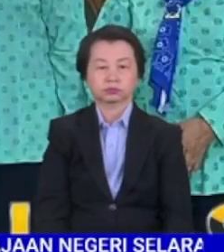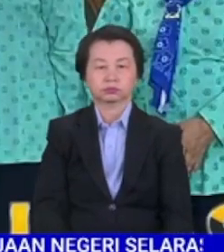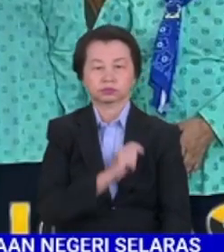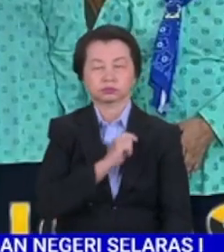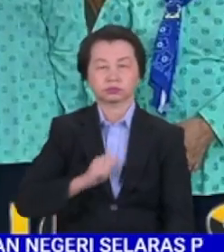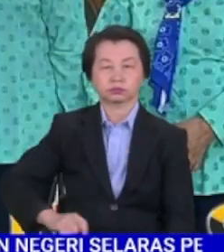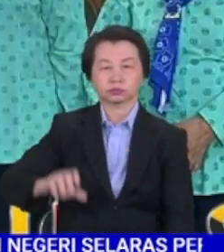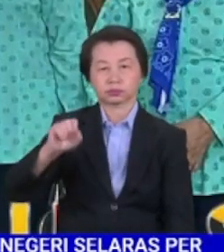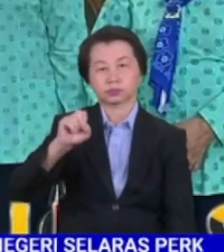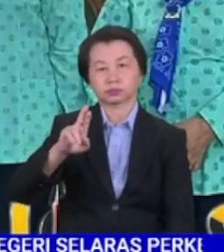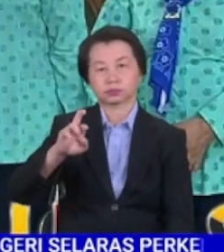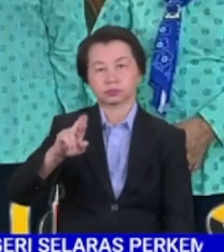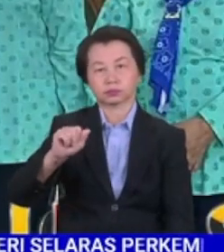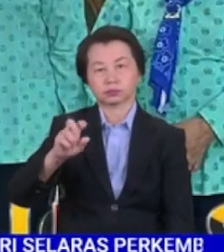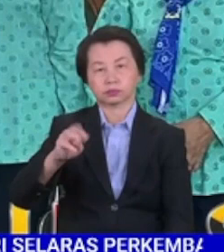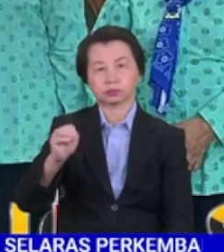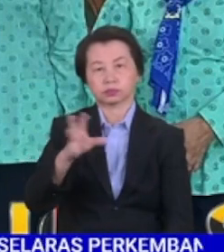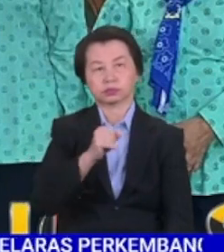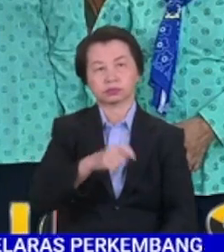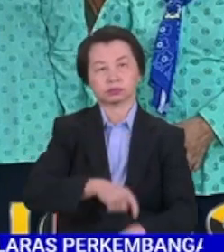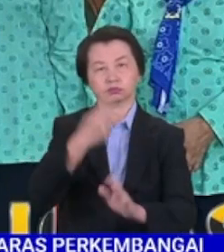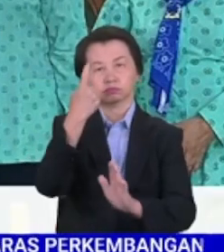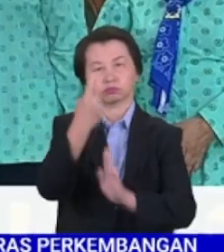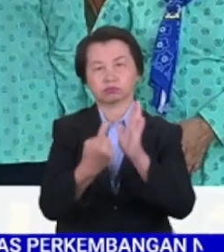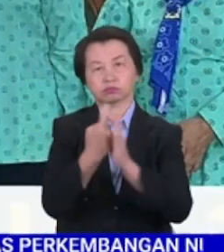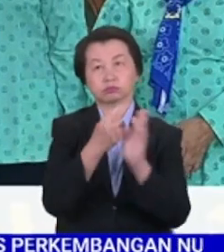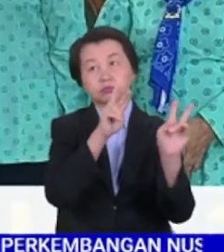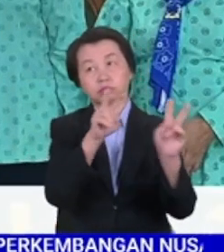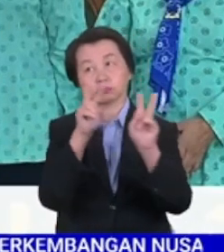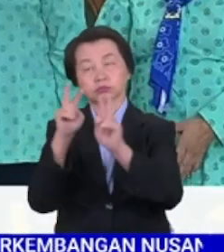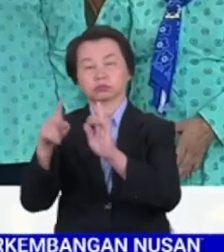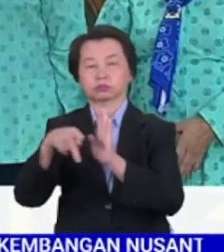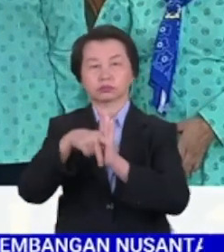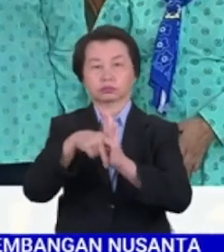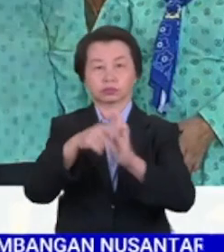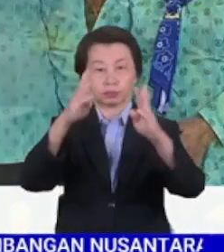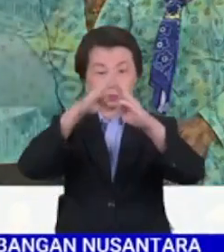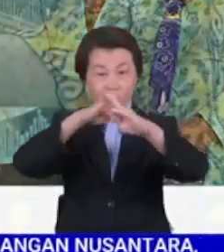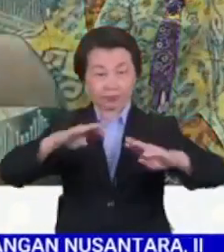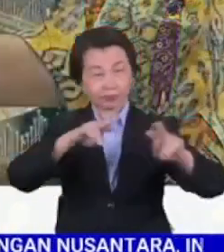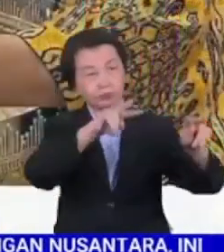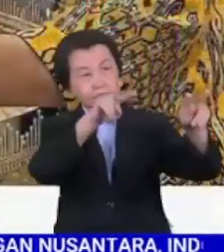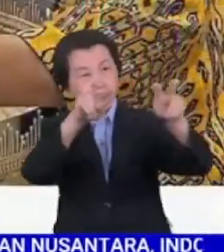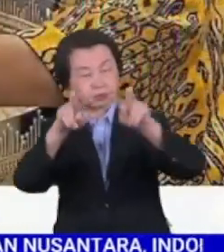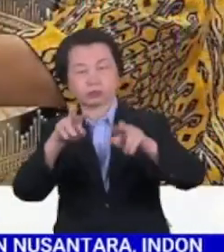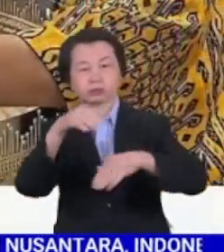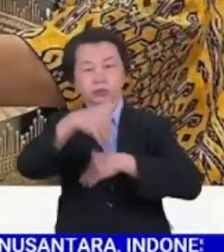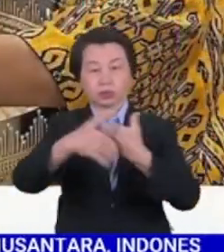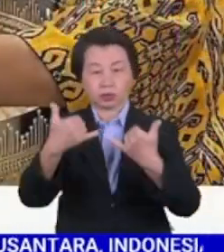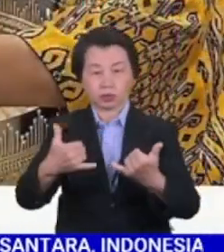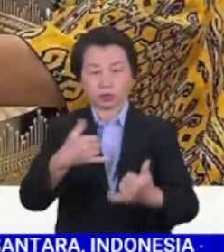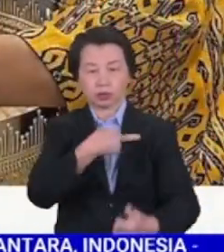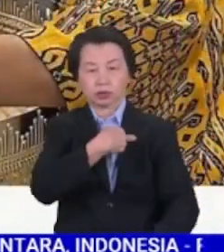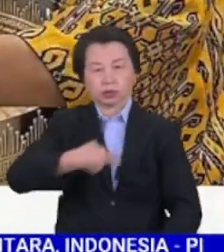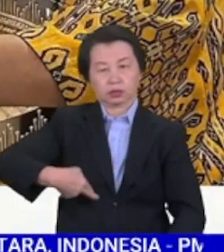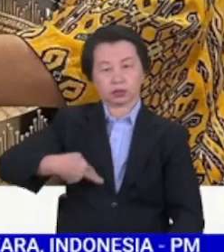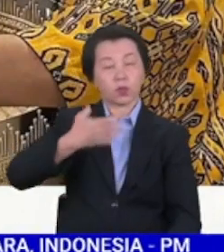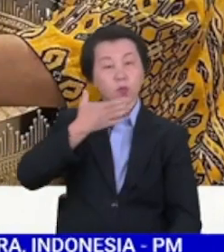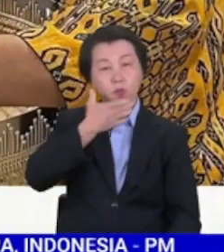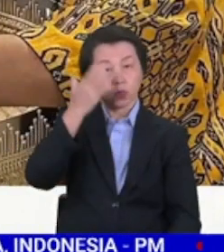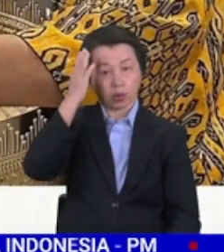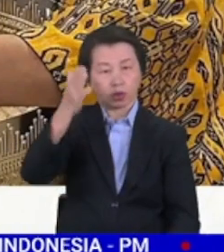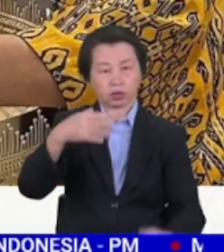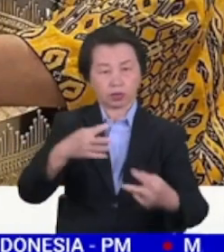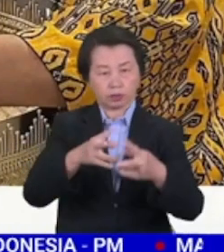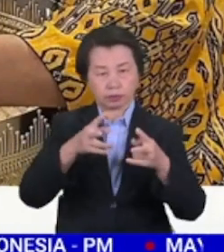Tunku Soraya menghabiskan masa lebih sejam bagi menghayati pameran di muzium tersebut. Malam ini, Raja Puan Muda Perak